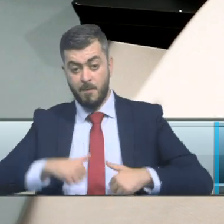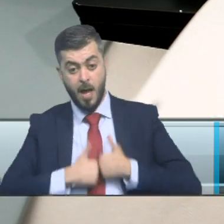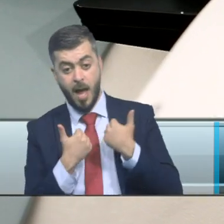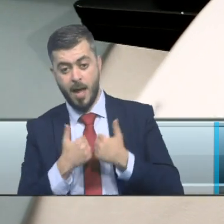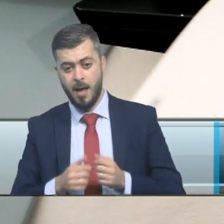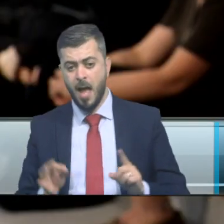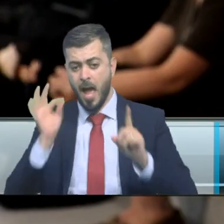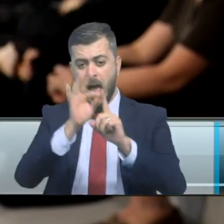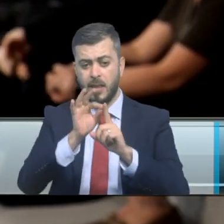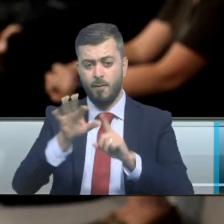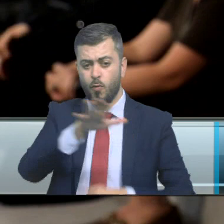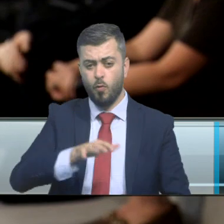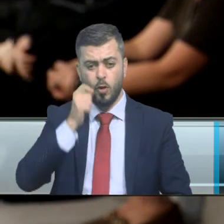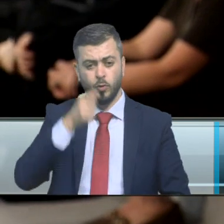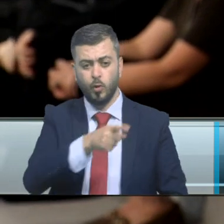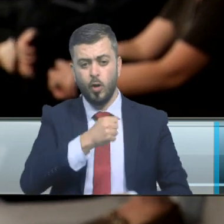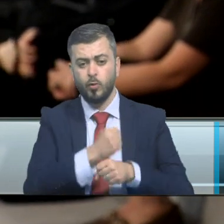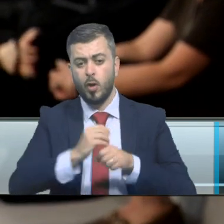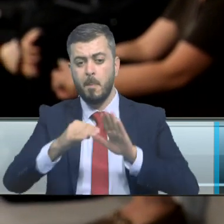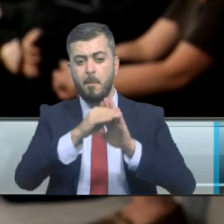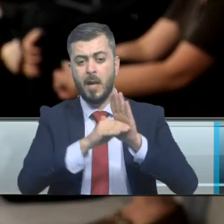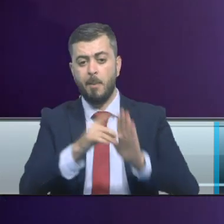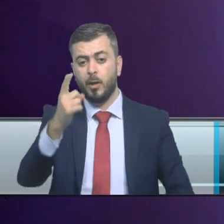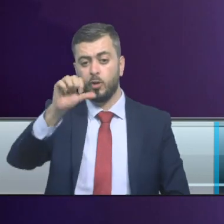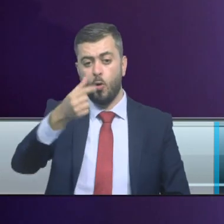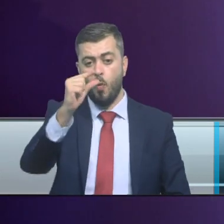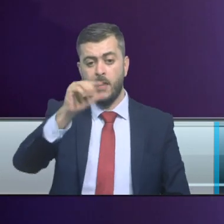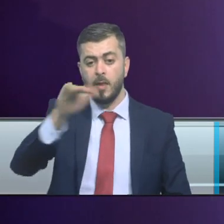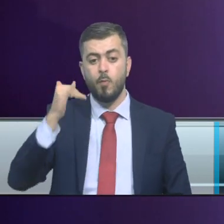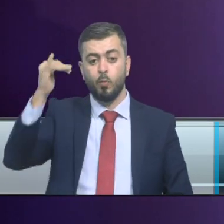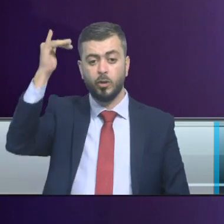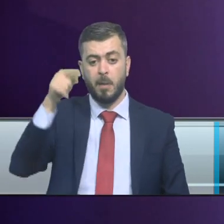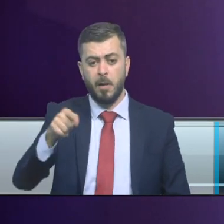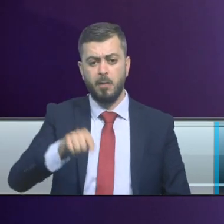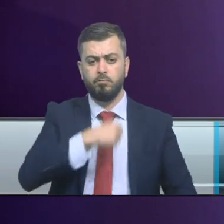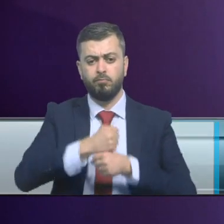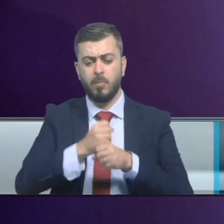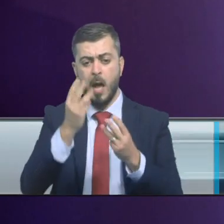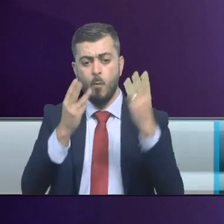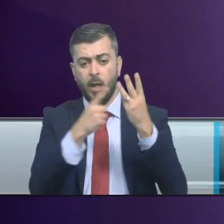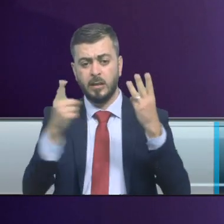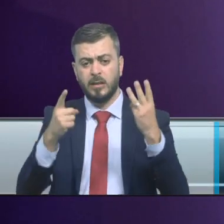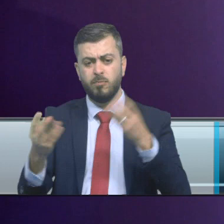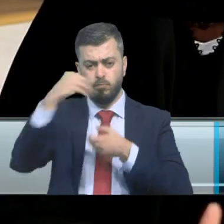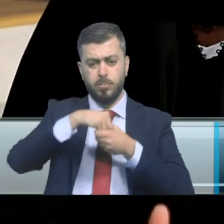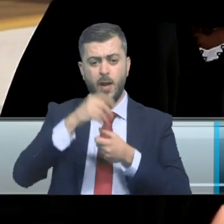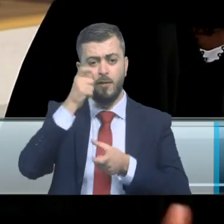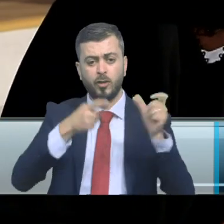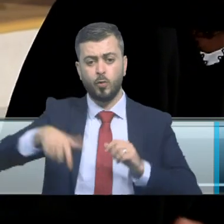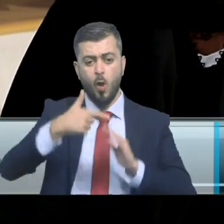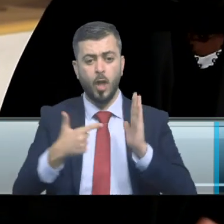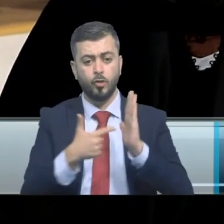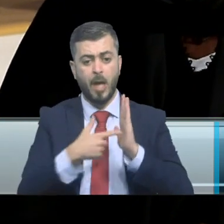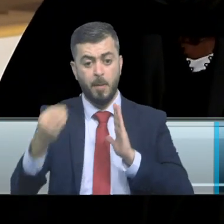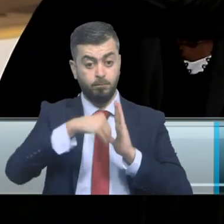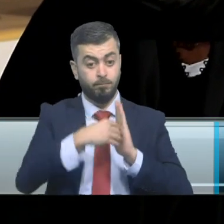هدف يرتكز عليه برنامج هاكاثون رواد المستقبل، المنصة الحاضنة لطلاب الجامعات في الإمارات